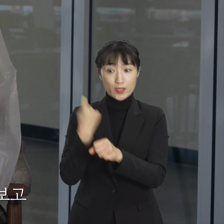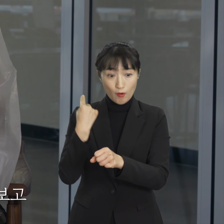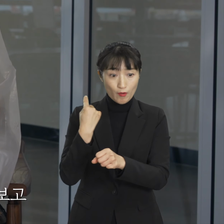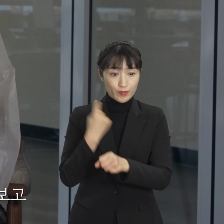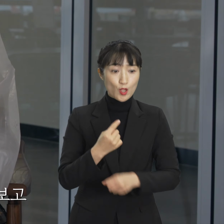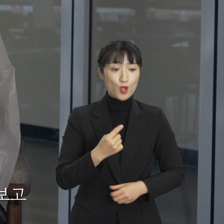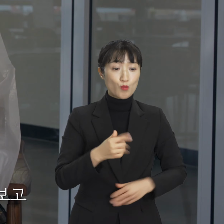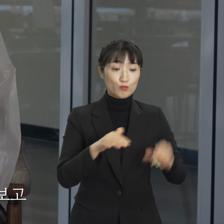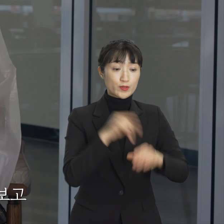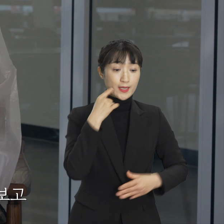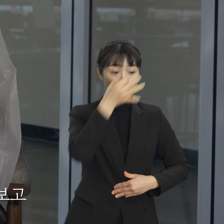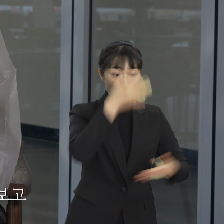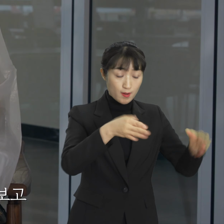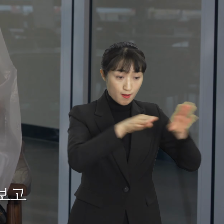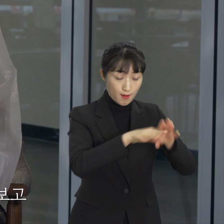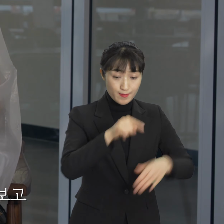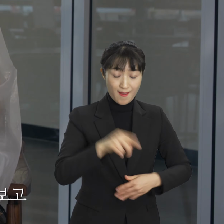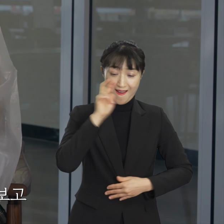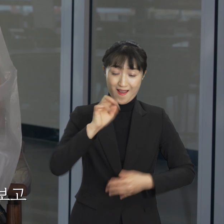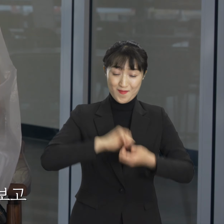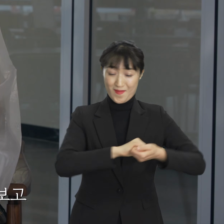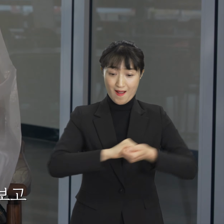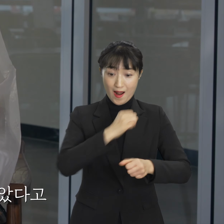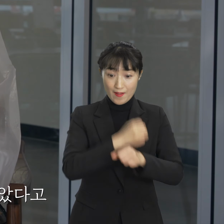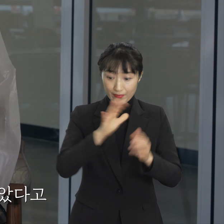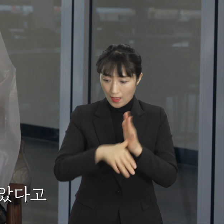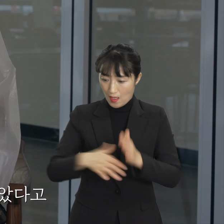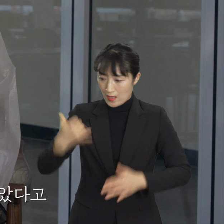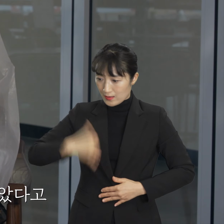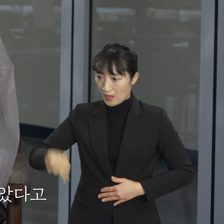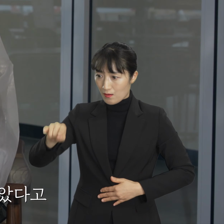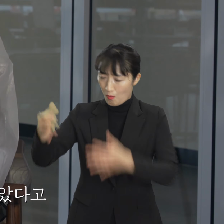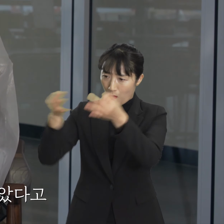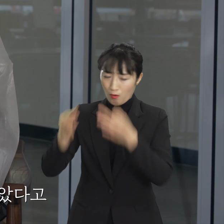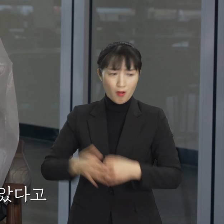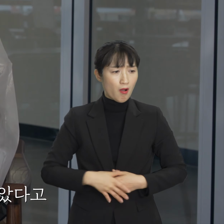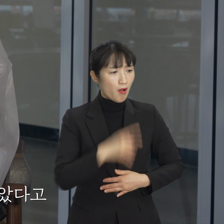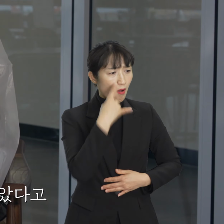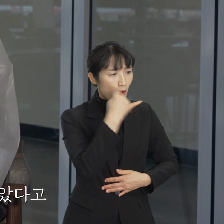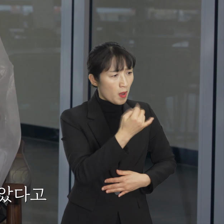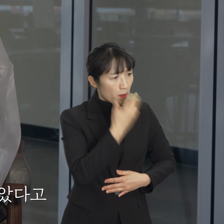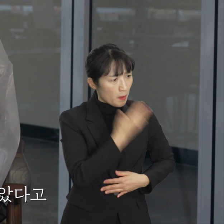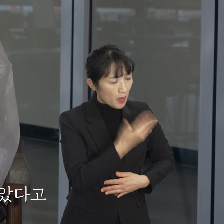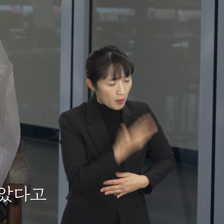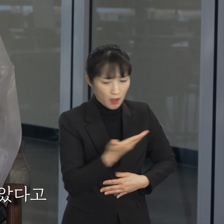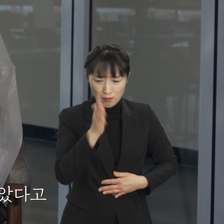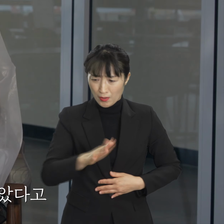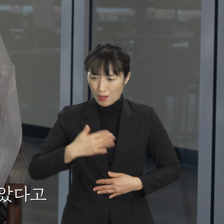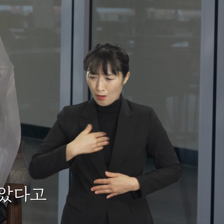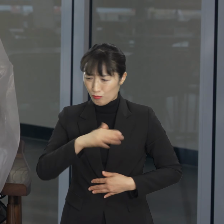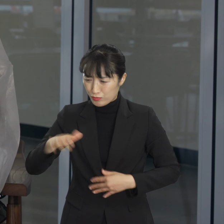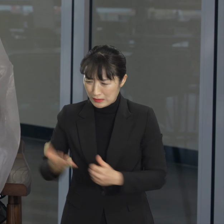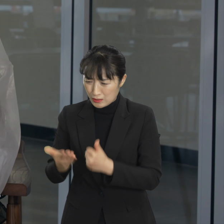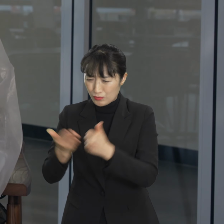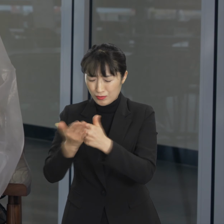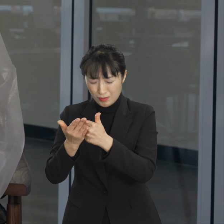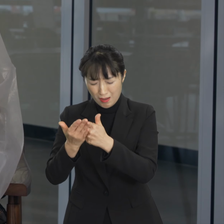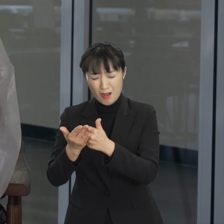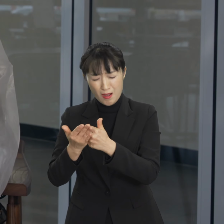작년에 아랑을 해서 할 때 와서 보고 우리 엄마도 저렇게 할 수가 있는데 우리들만 위해서 살았다고